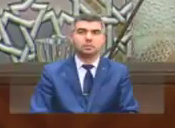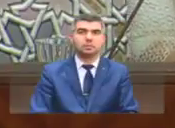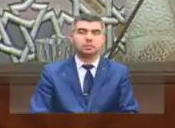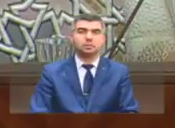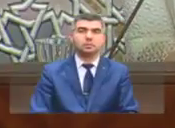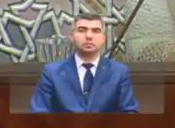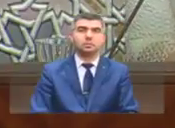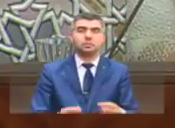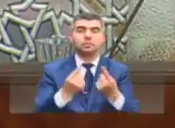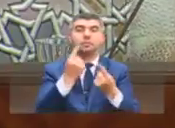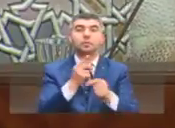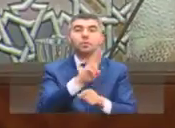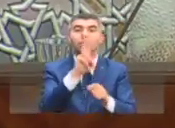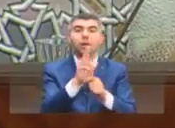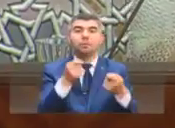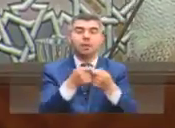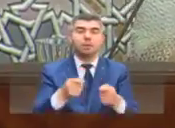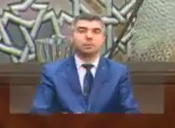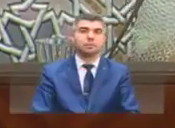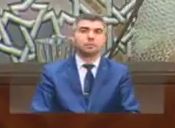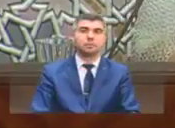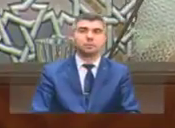تعقيب إضافي مع ديرة السيدة كاتبة الدولة. تفضل.